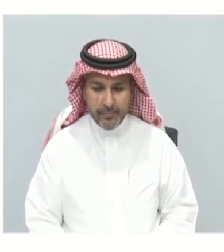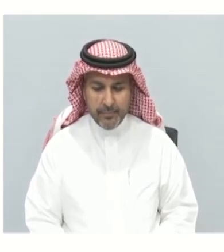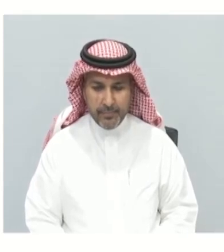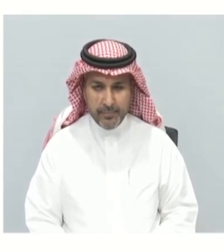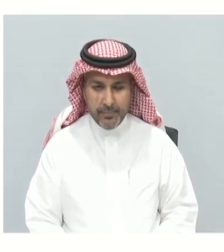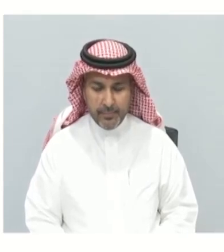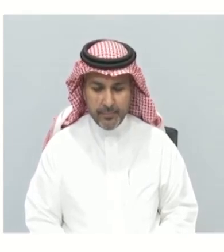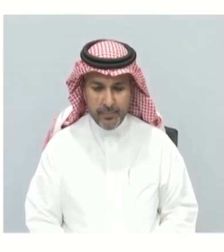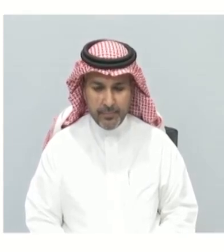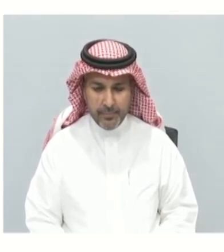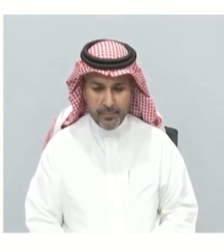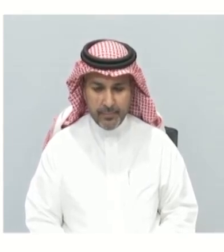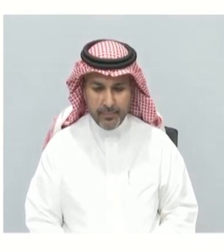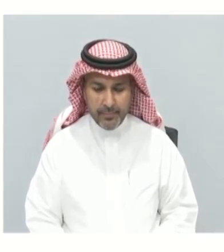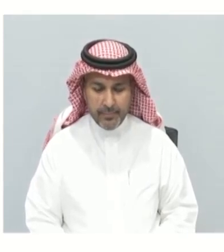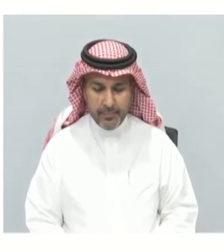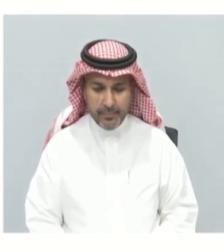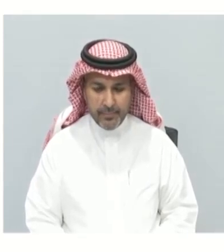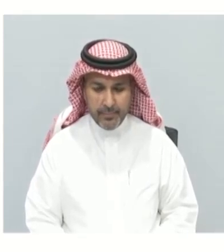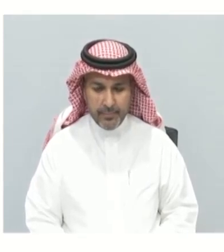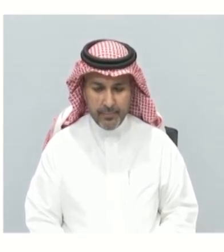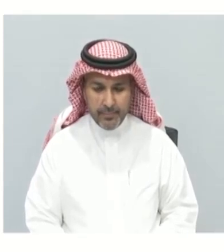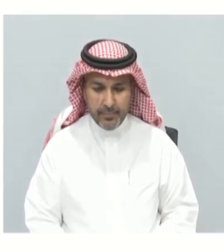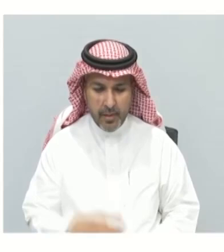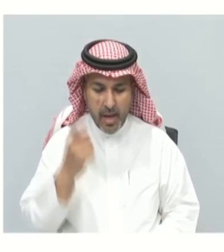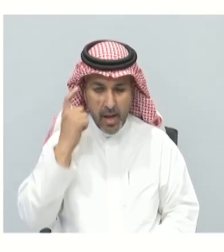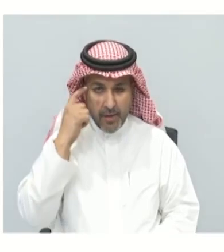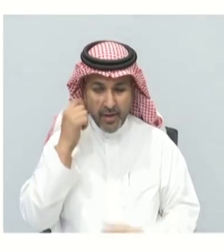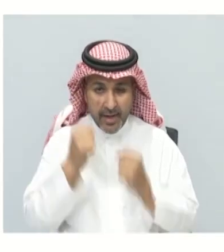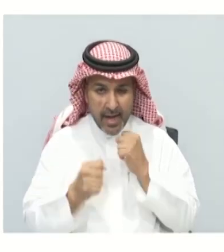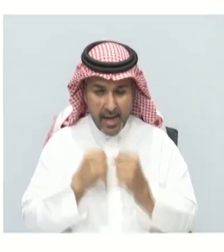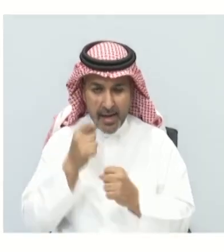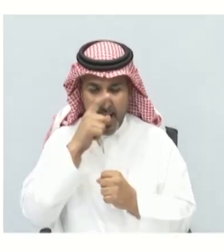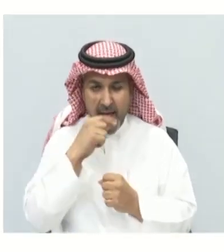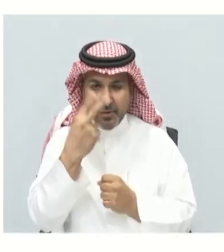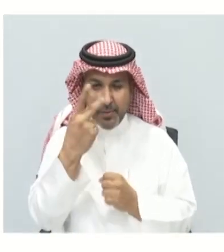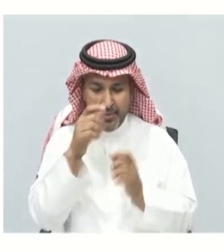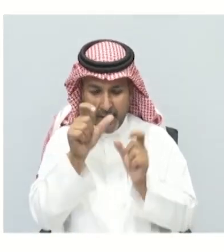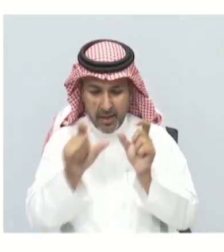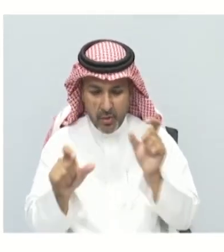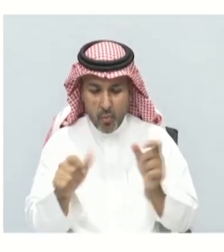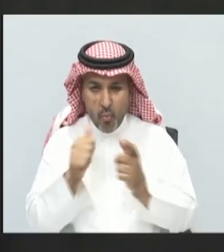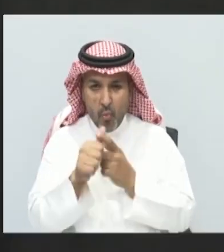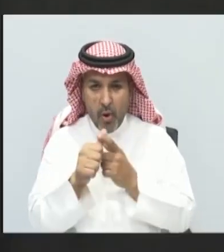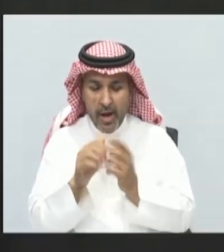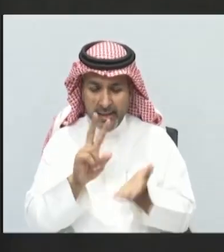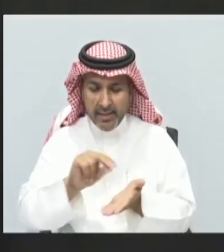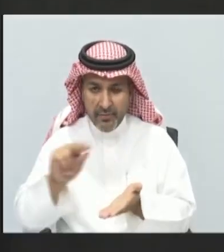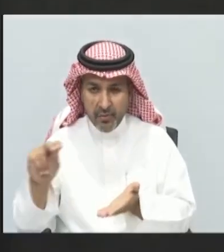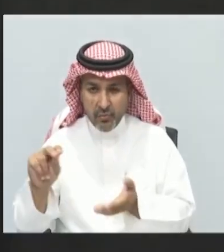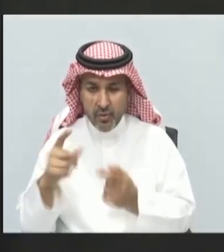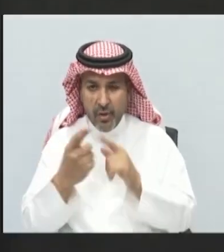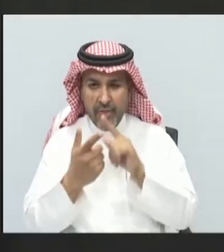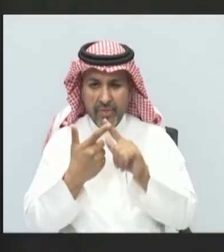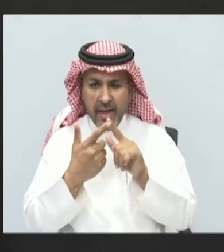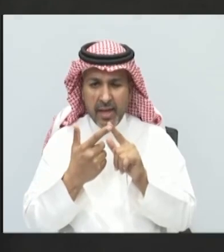لك في الاختبار اذا نستنتج ان للحركه كم نوع من هذا الدرس نوعين حركه منتظمه وحركه